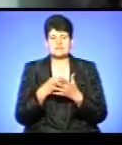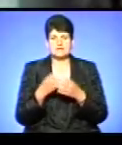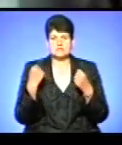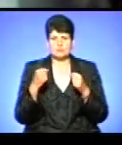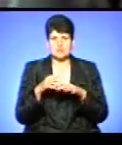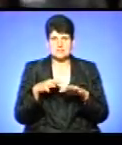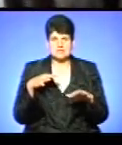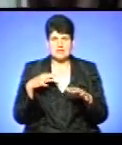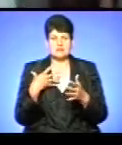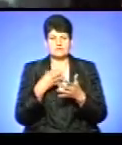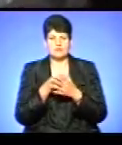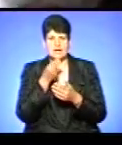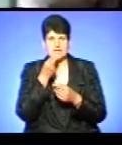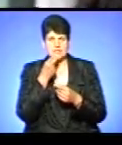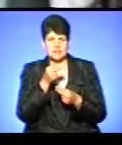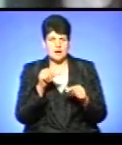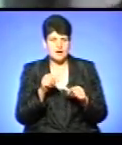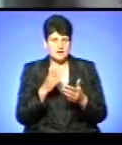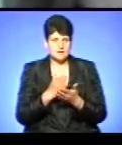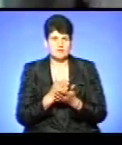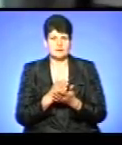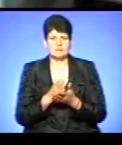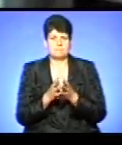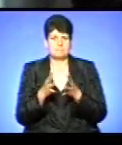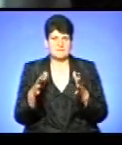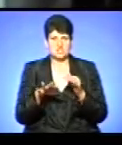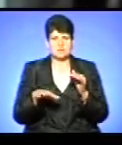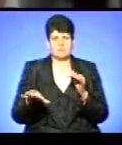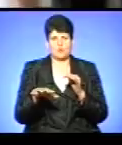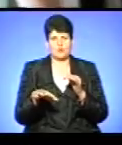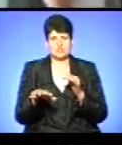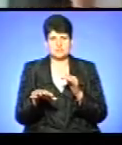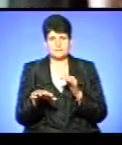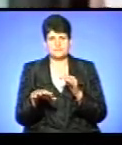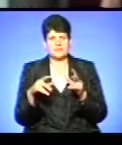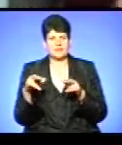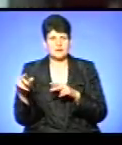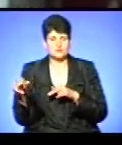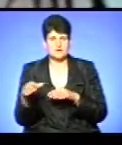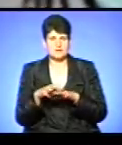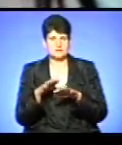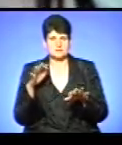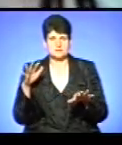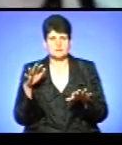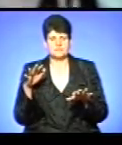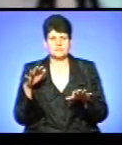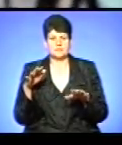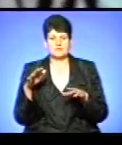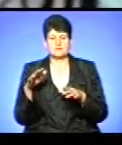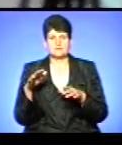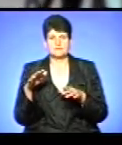своя їдальня, свої більші класи, більша площа просто, танцювальні зали. З добиранням до